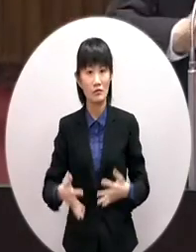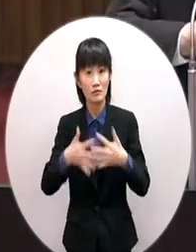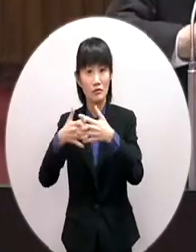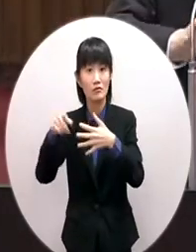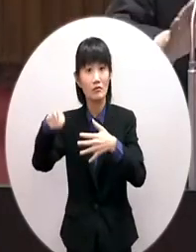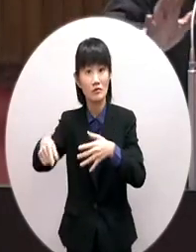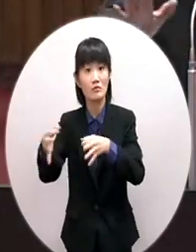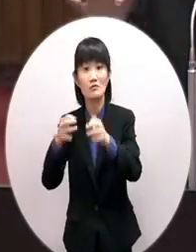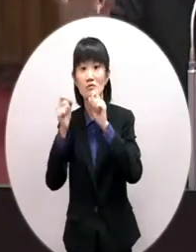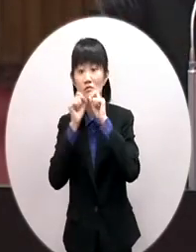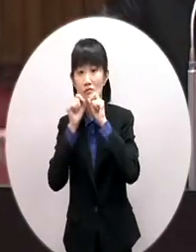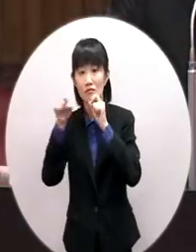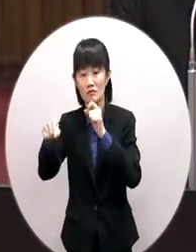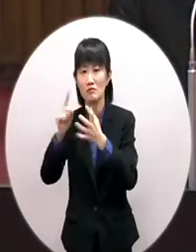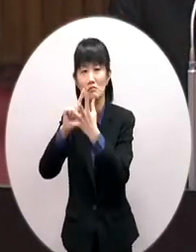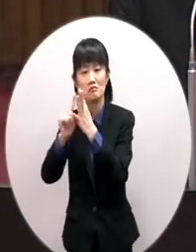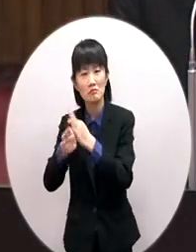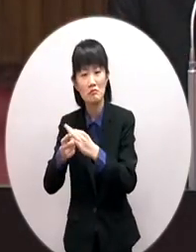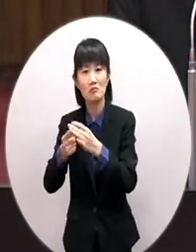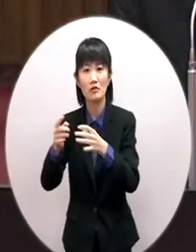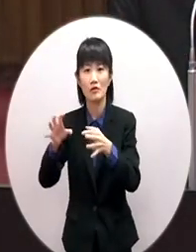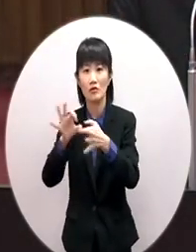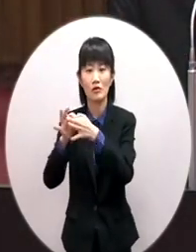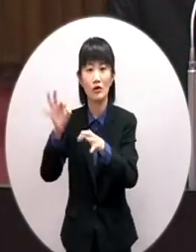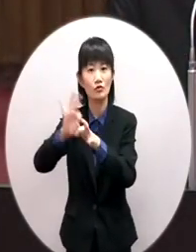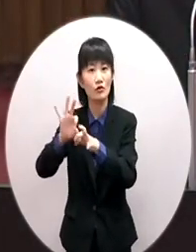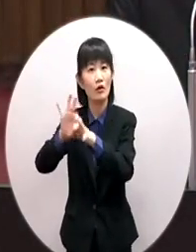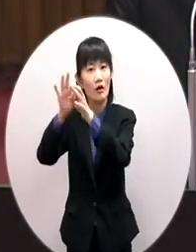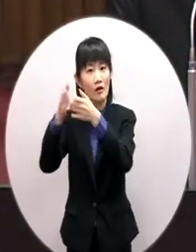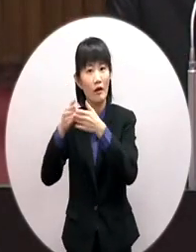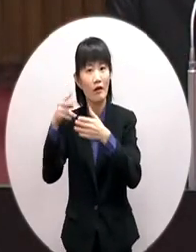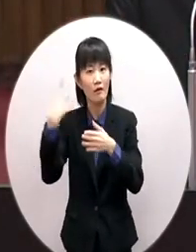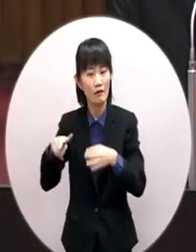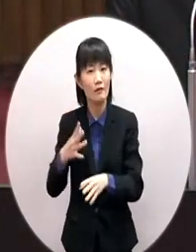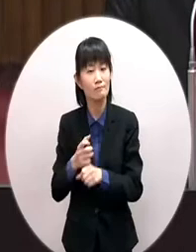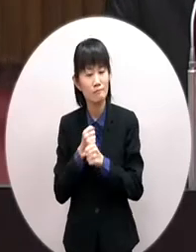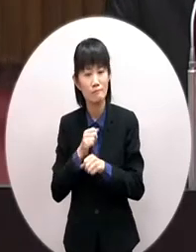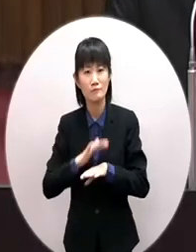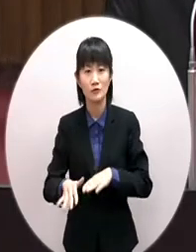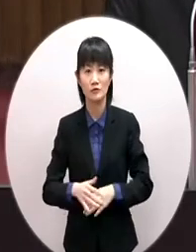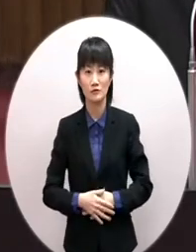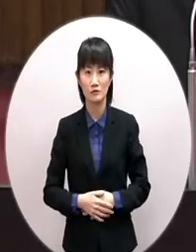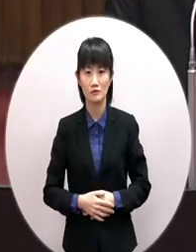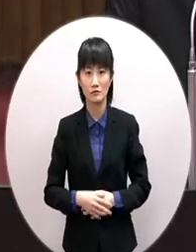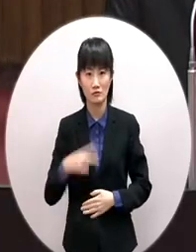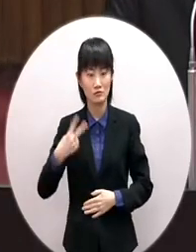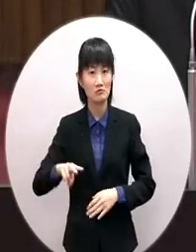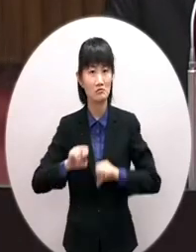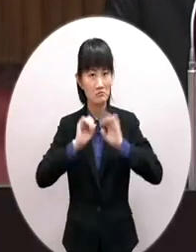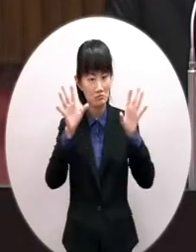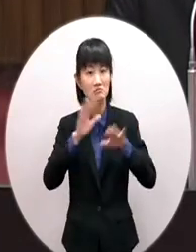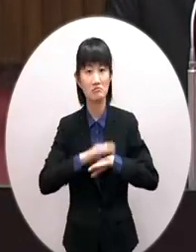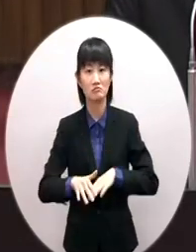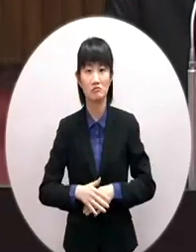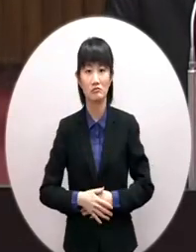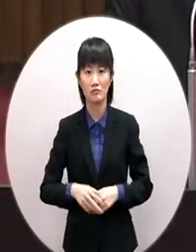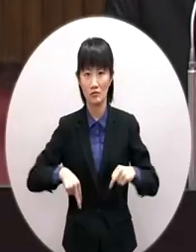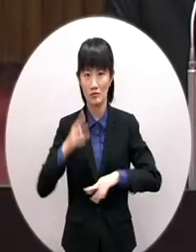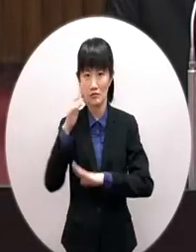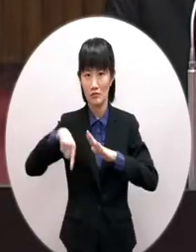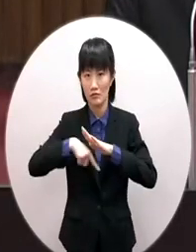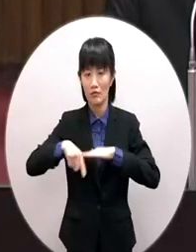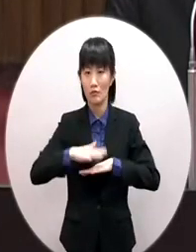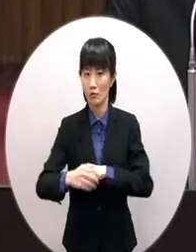个商品、啊、到底哪几样商品他们后续还会 在15天内会公布， 对，还是会再公布。那行政院呢会积